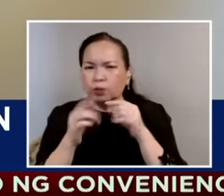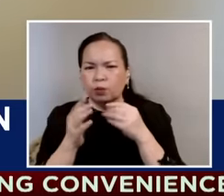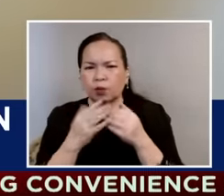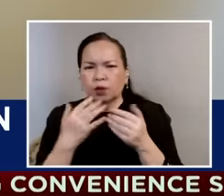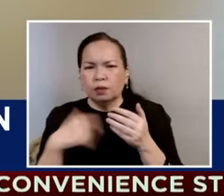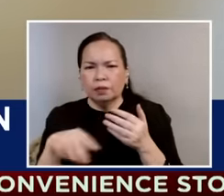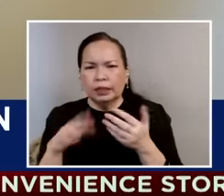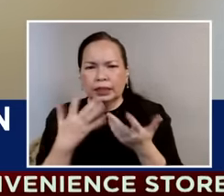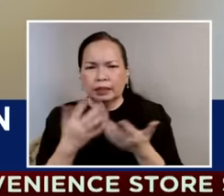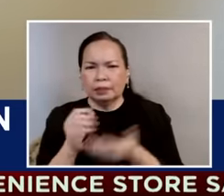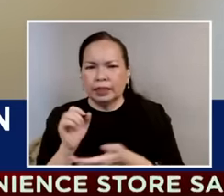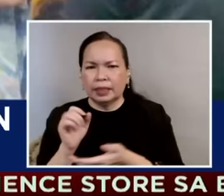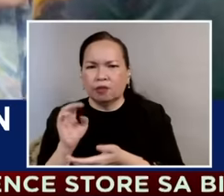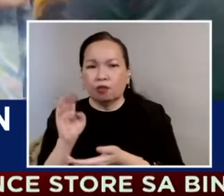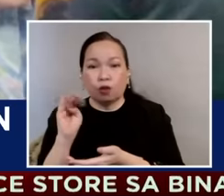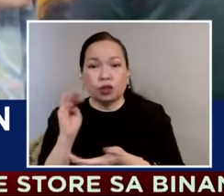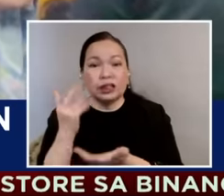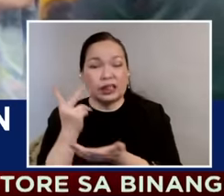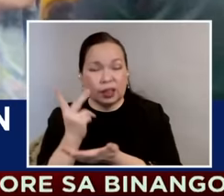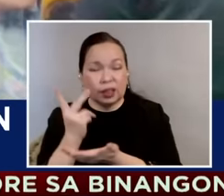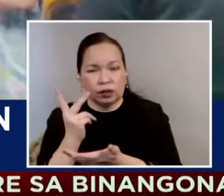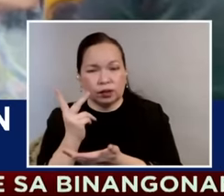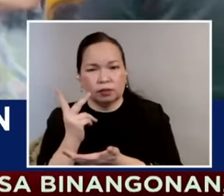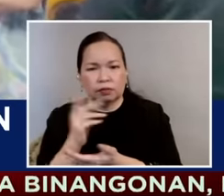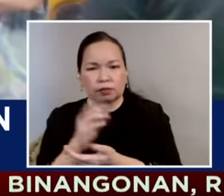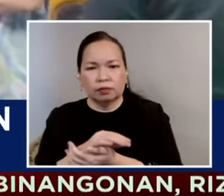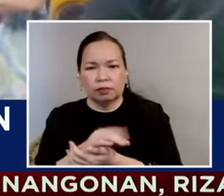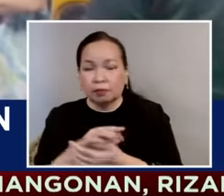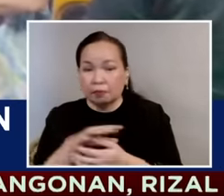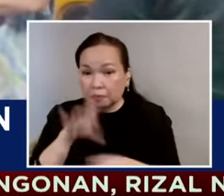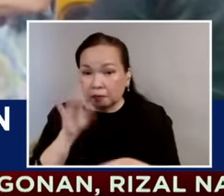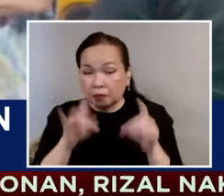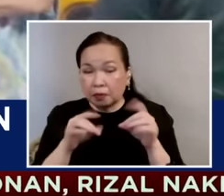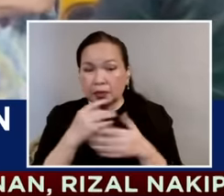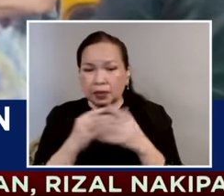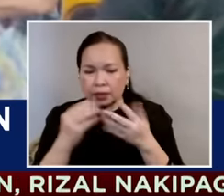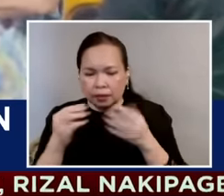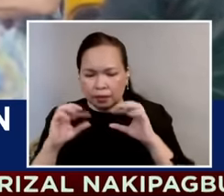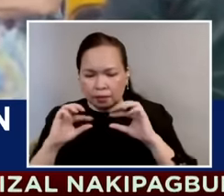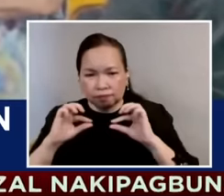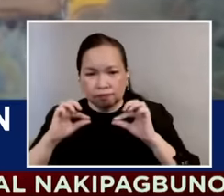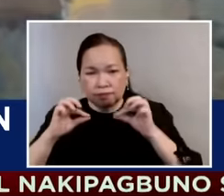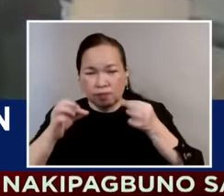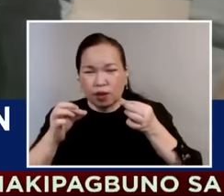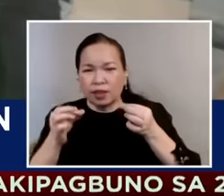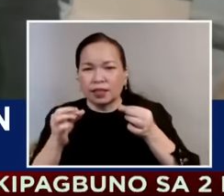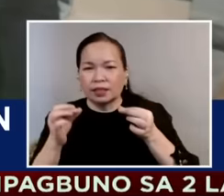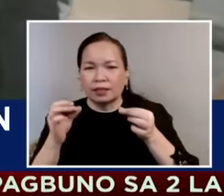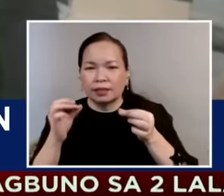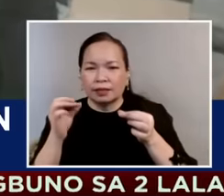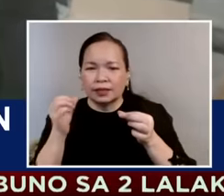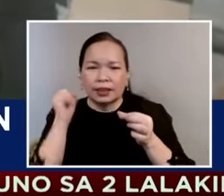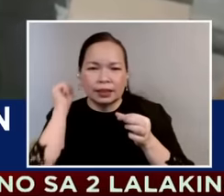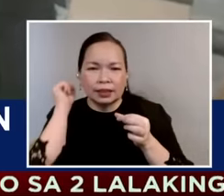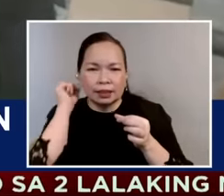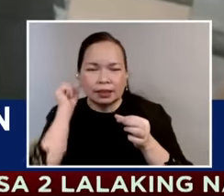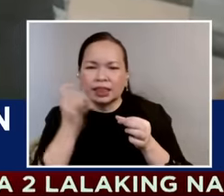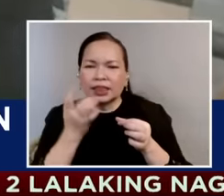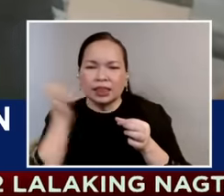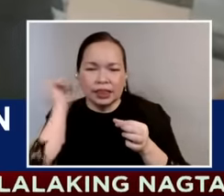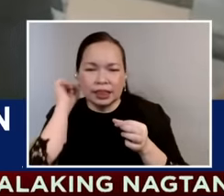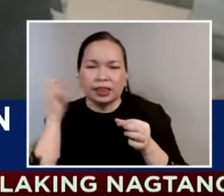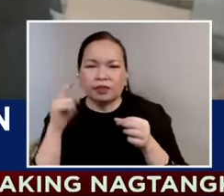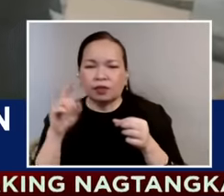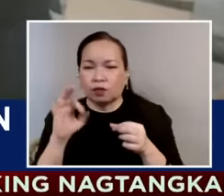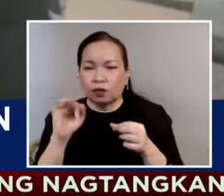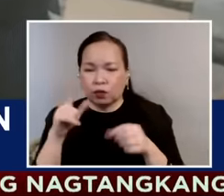halos 14,000 piso. May nakita rin mga foil sa loob ng kahon ng pagkain. Sa investigasyon, hindi sa